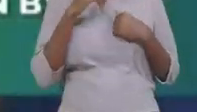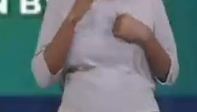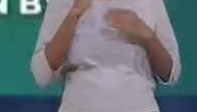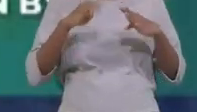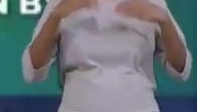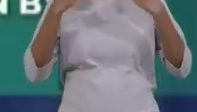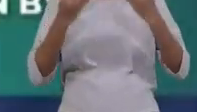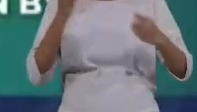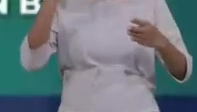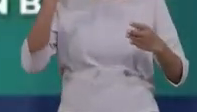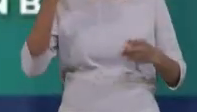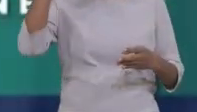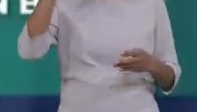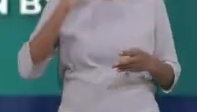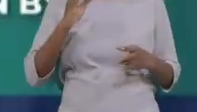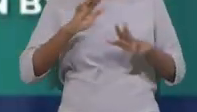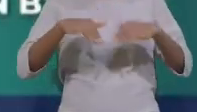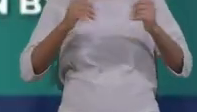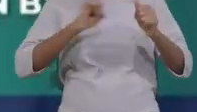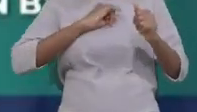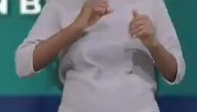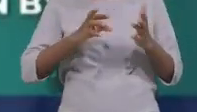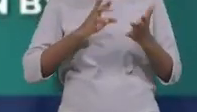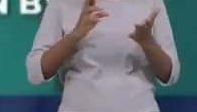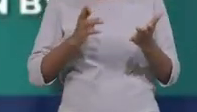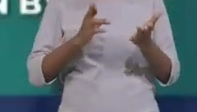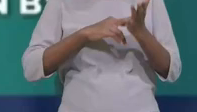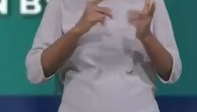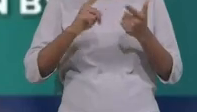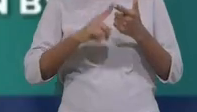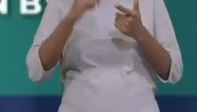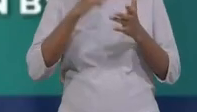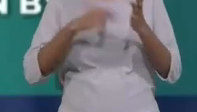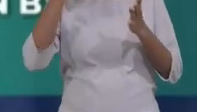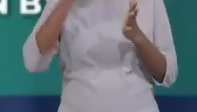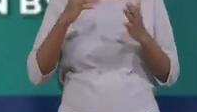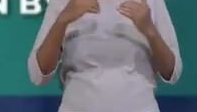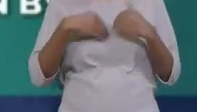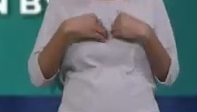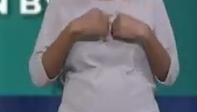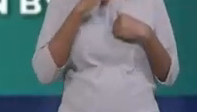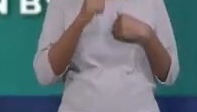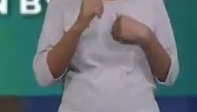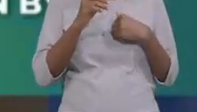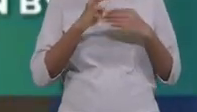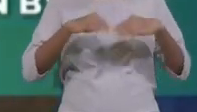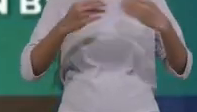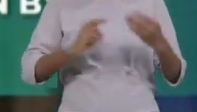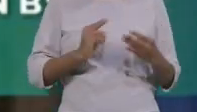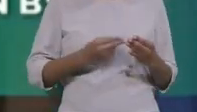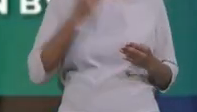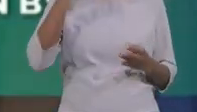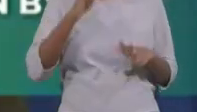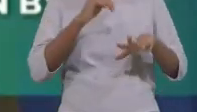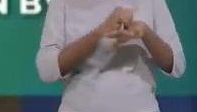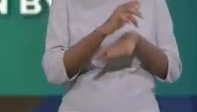Si cela ne m'a pas été donné par Dieu, je ne vais pas répondre à ce qui ne m'a pas été donné par